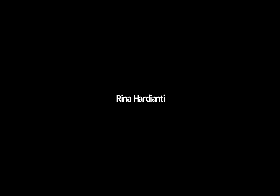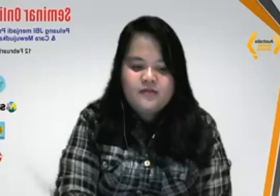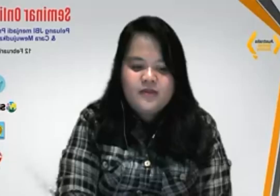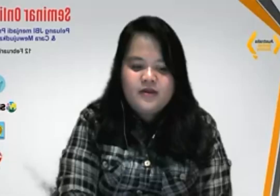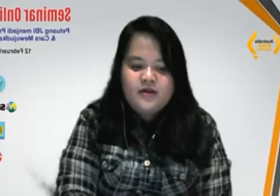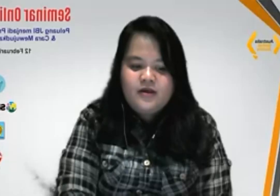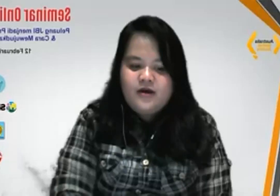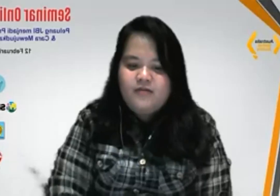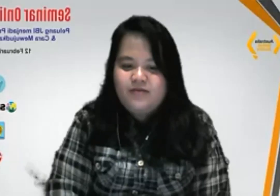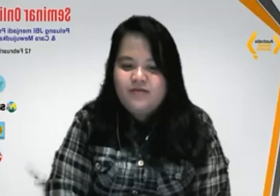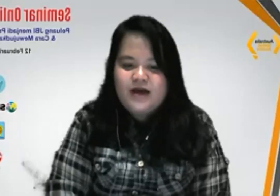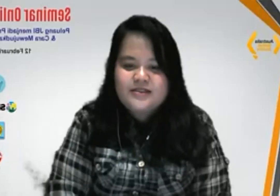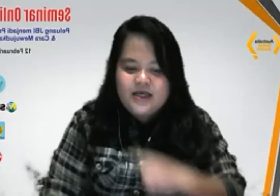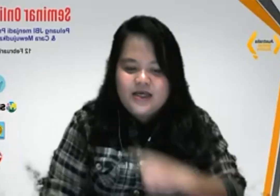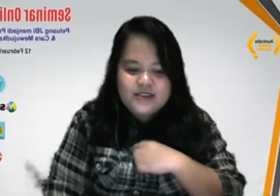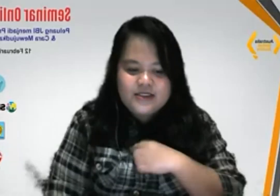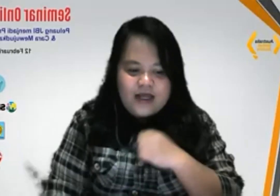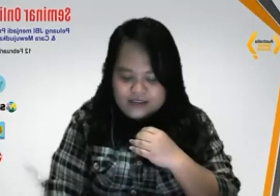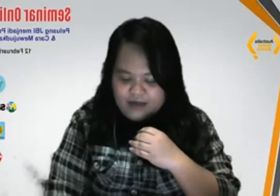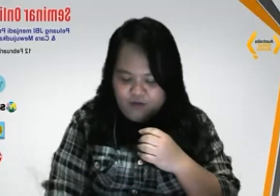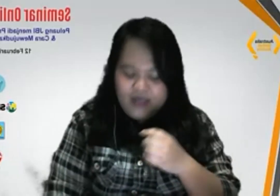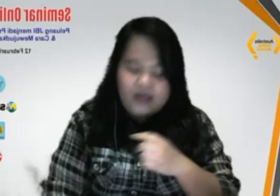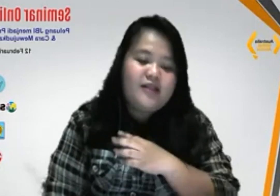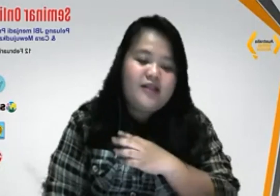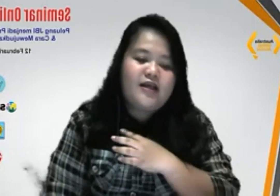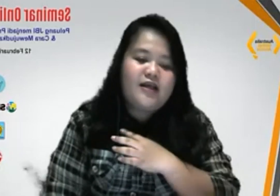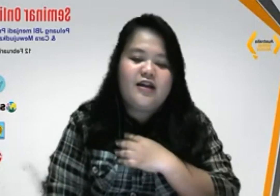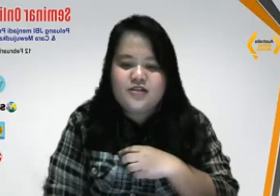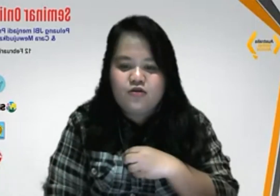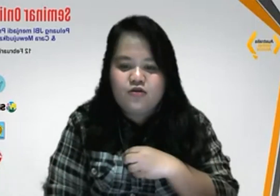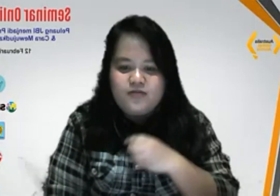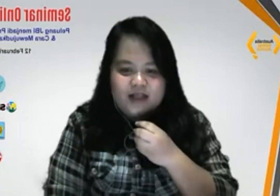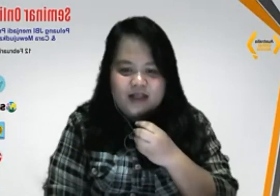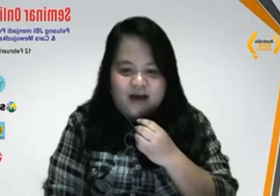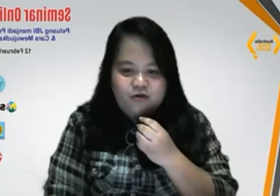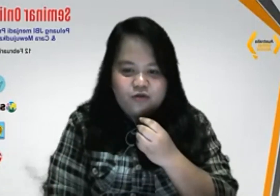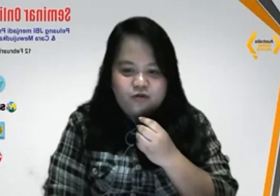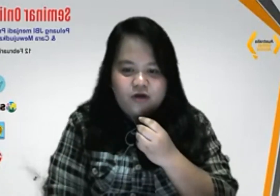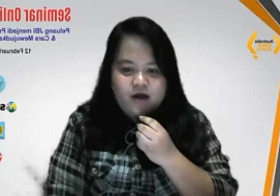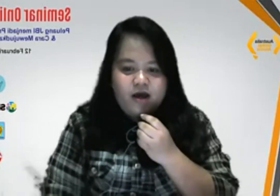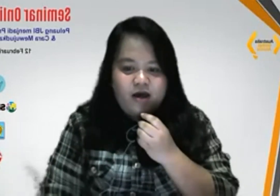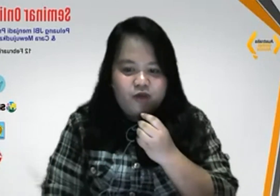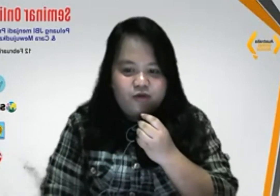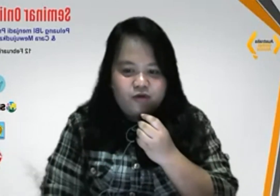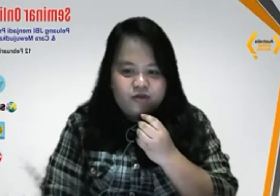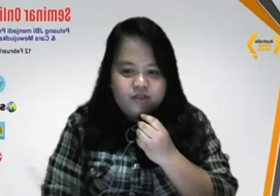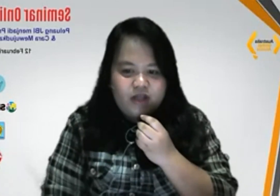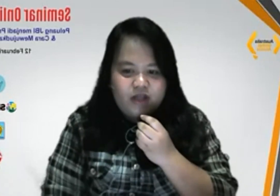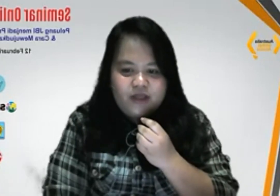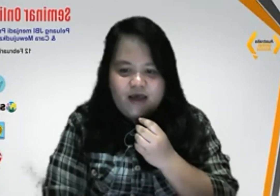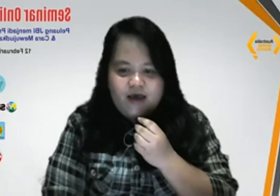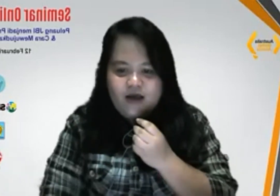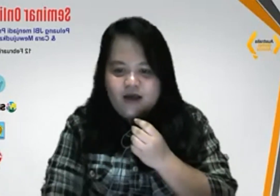Baik terima kasih sekali lagi saya mau mengingatkan kepada seluruh peserta untuk milk